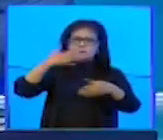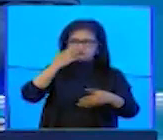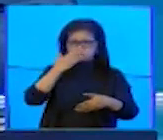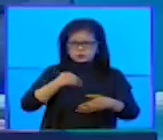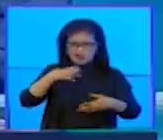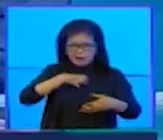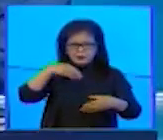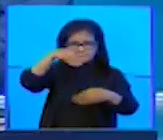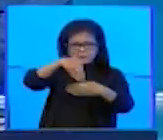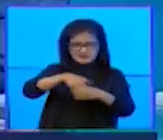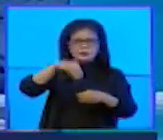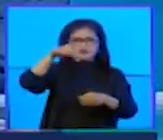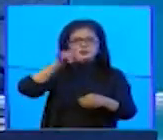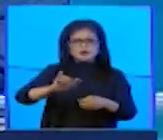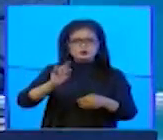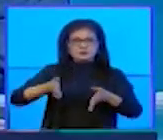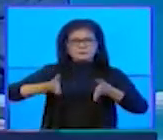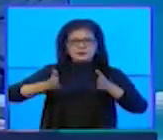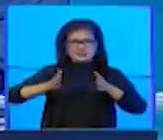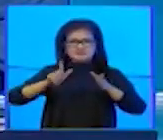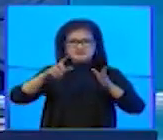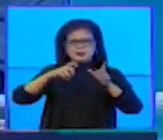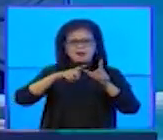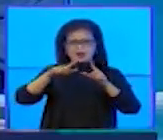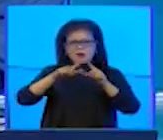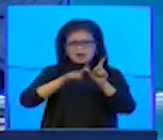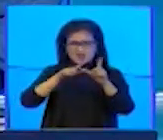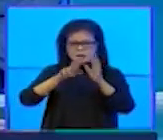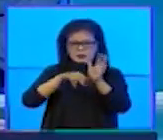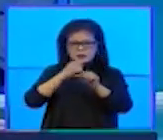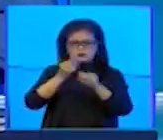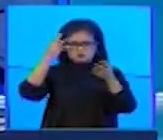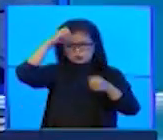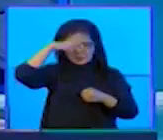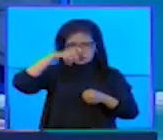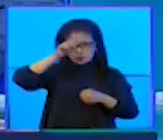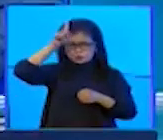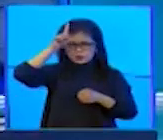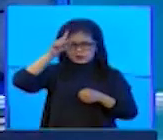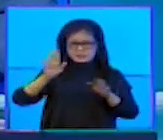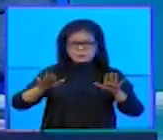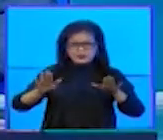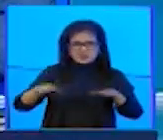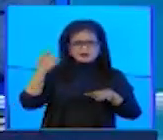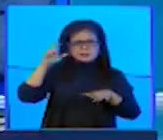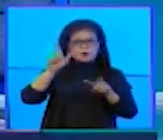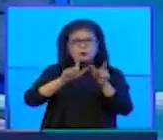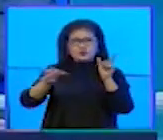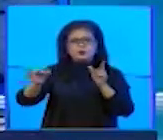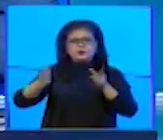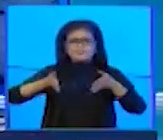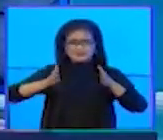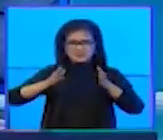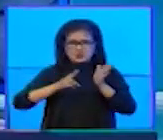pada Rabu pagi ini di wilayah Medan Selayang Sumatera Utara. Sementara calon wali kota Medan nomor urut 1, Achiar